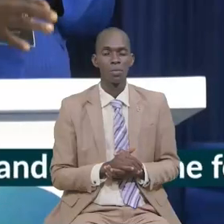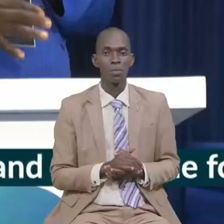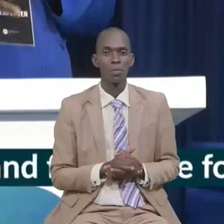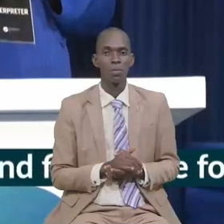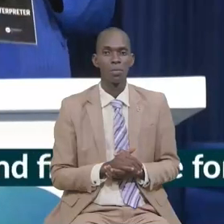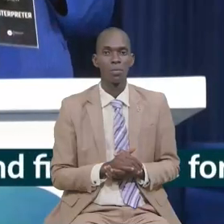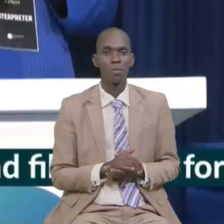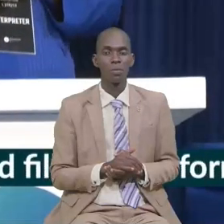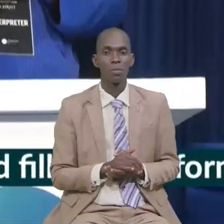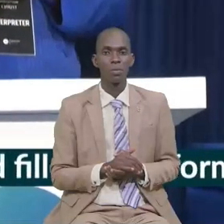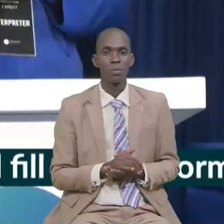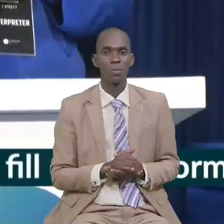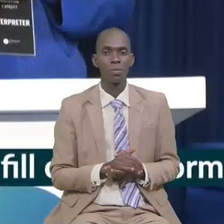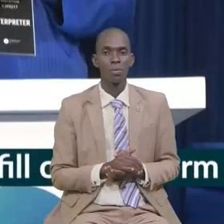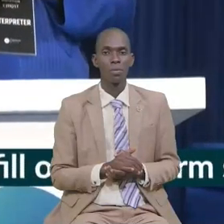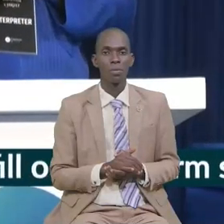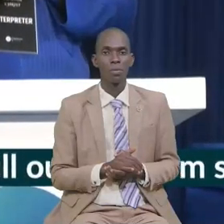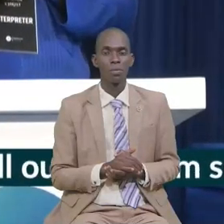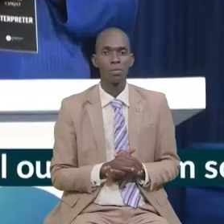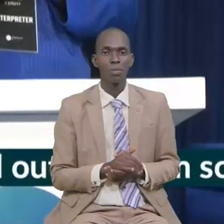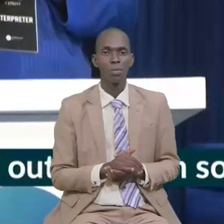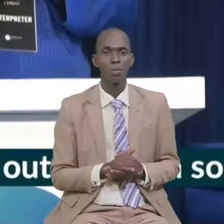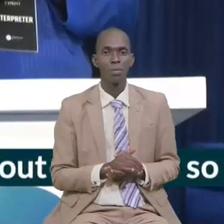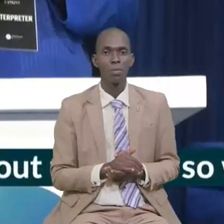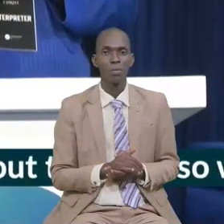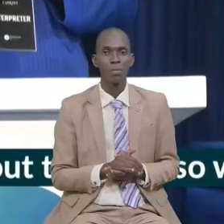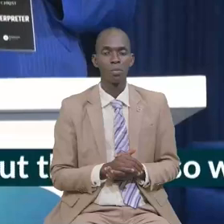L'homme de Dieu viendra prier pour